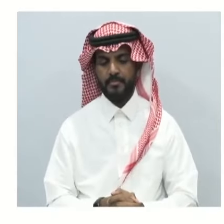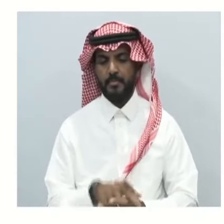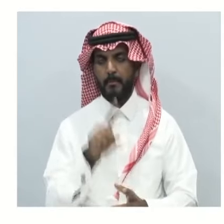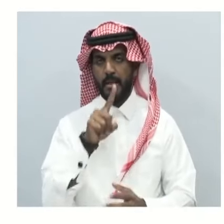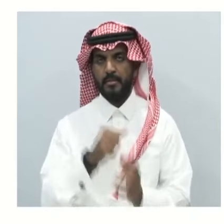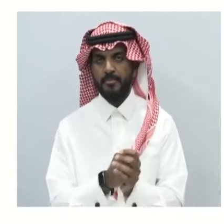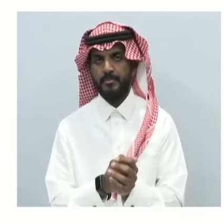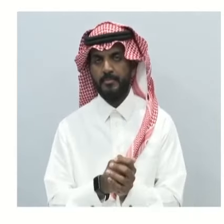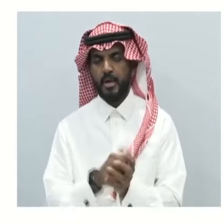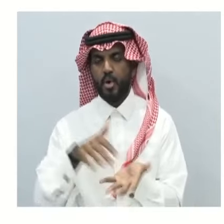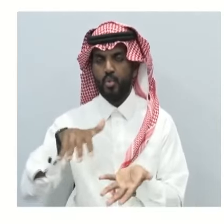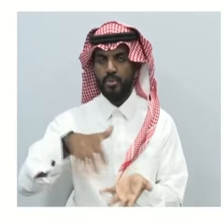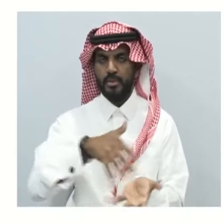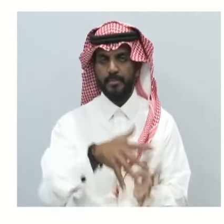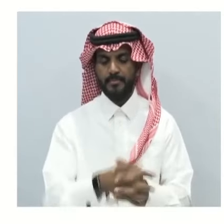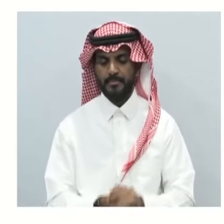باء الاوديه